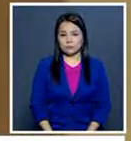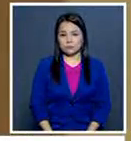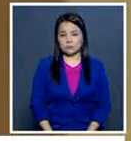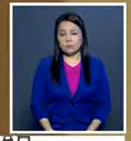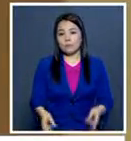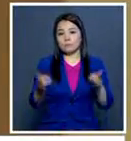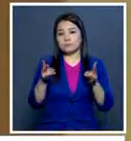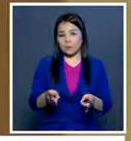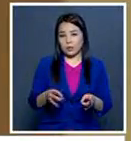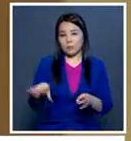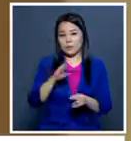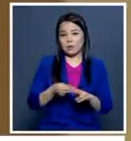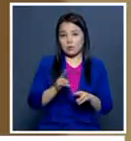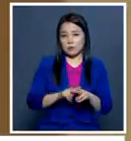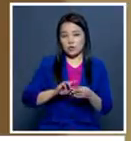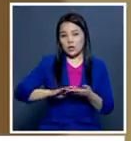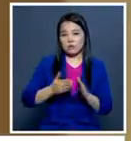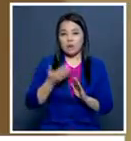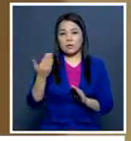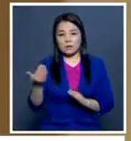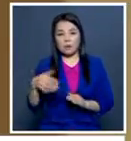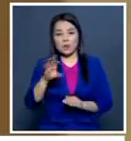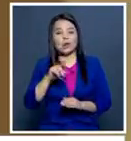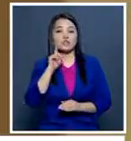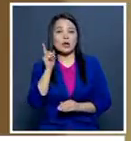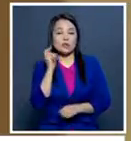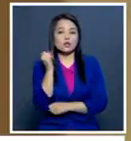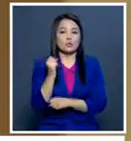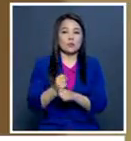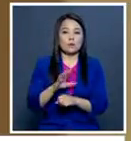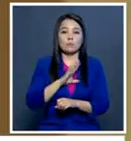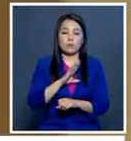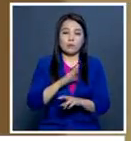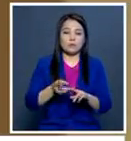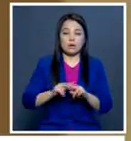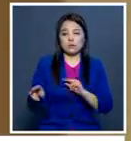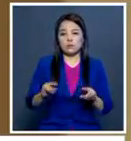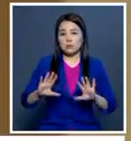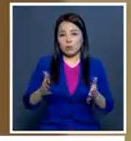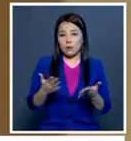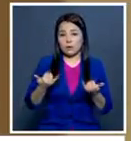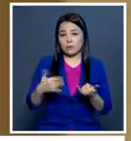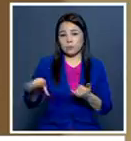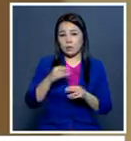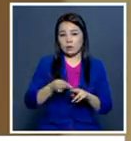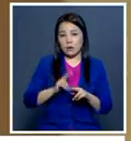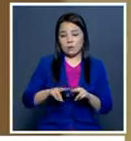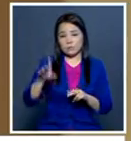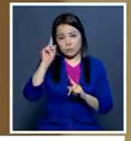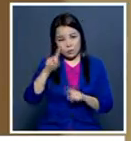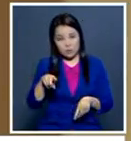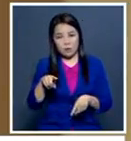Жарақат алған жағдайлардың барлығы ол жас жұмысшылармен болып отыр. Неге десеңіз, енді олардың барлығы